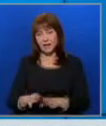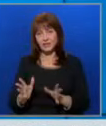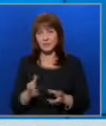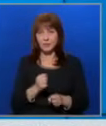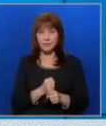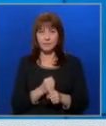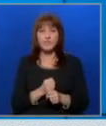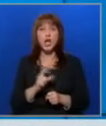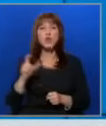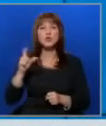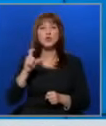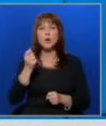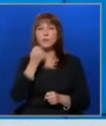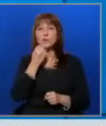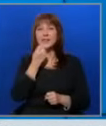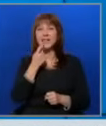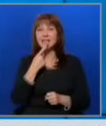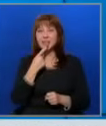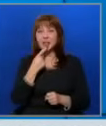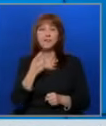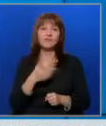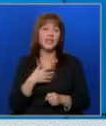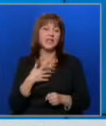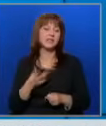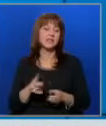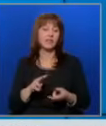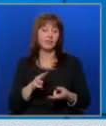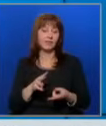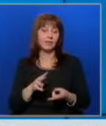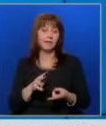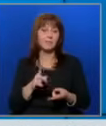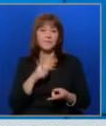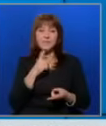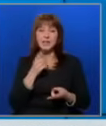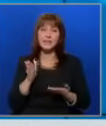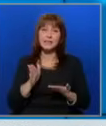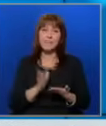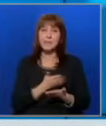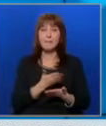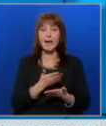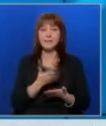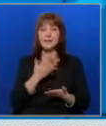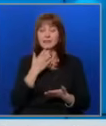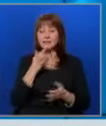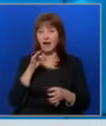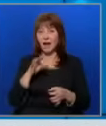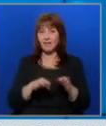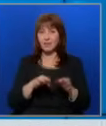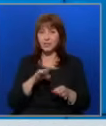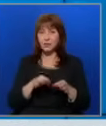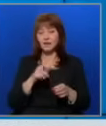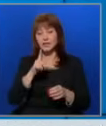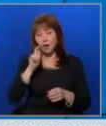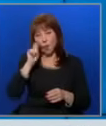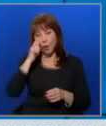Созополското село Зидарово касират изборите за кмет. В края на миналата седмица загубилият кандидат за кмет Стойчо Петков обжалва в съда